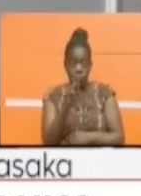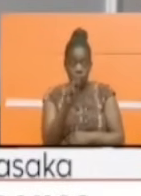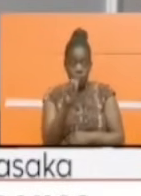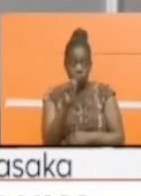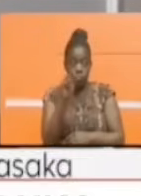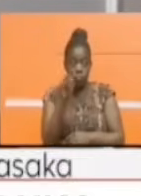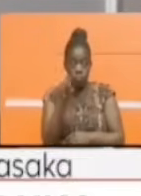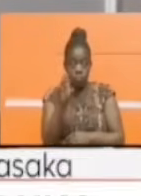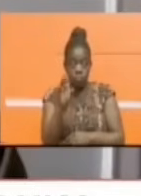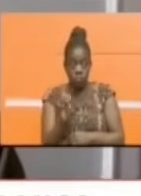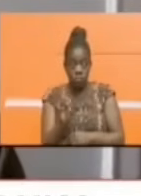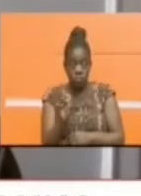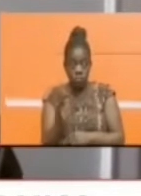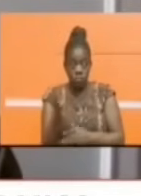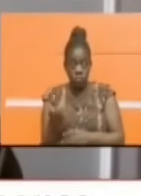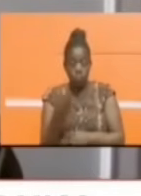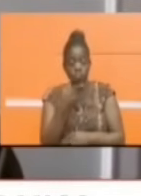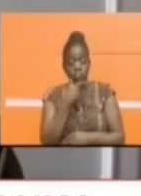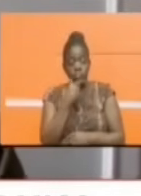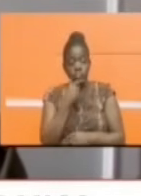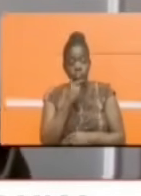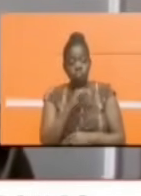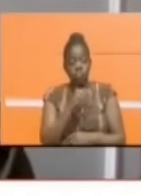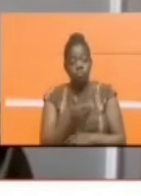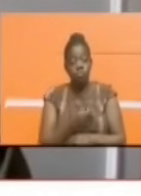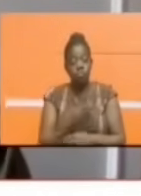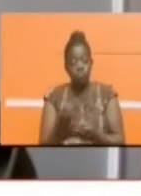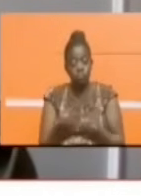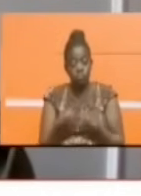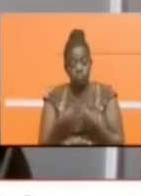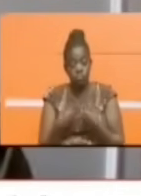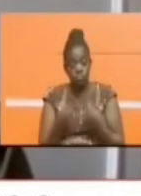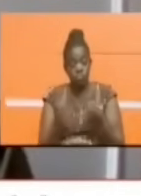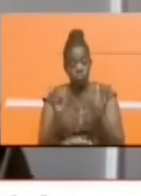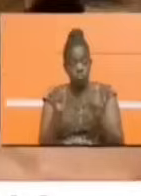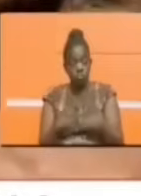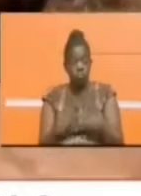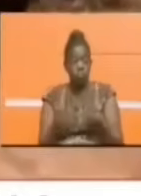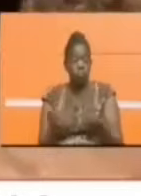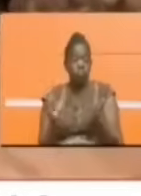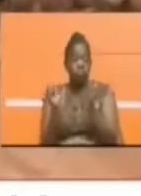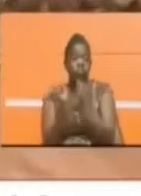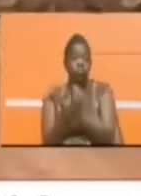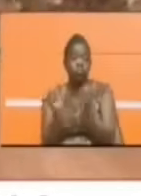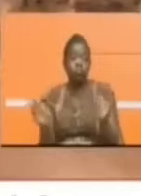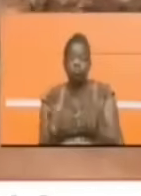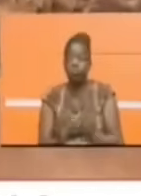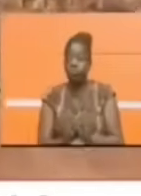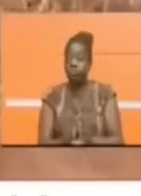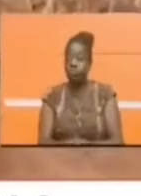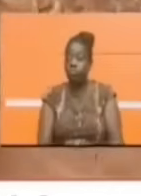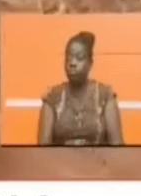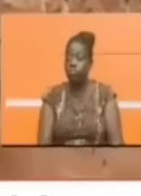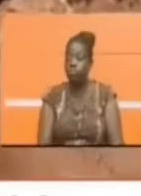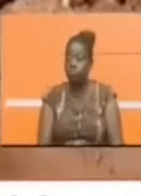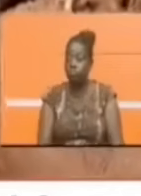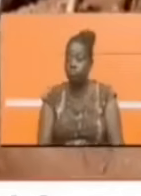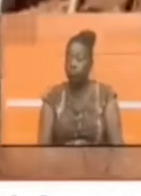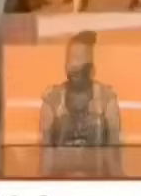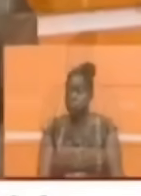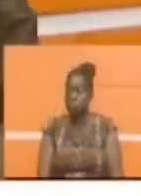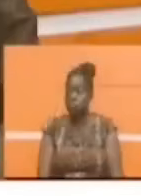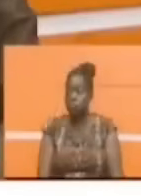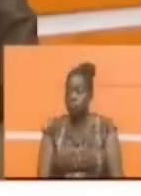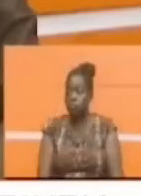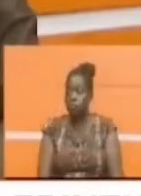katende Michael ono suspect wafe agatuletere tusolo kubanga tumufuna fiona nanye mom ya kusakide gulyo kwa kwede